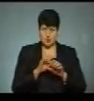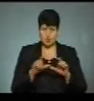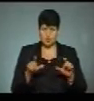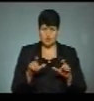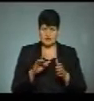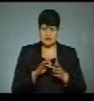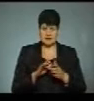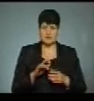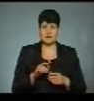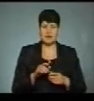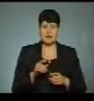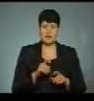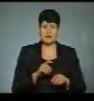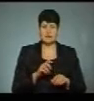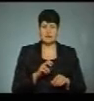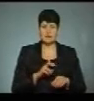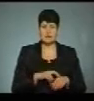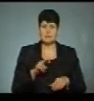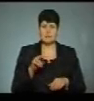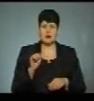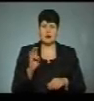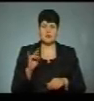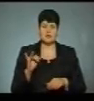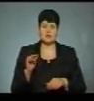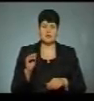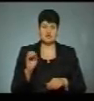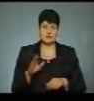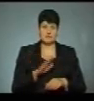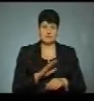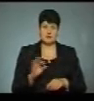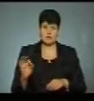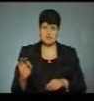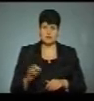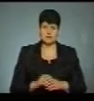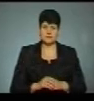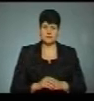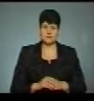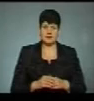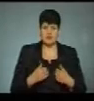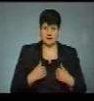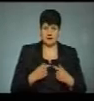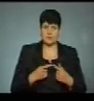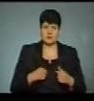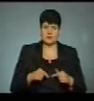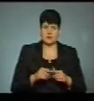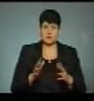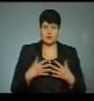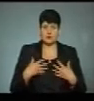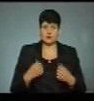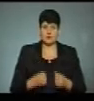центру, лікар-епідеміолог Панічев Володимир Олександрович. І я, як організатор охорони